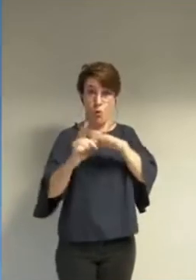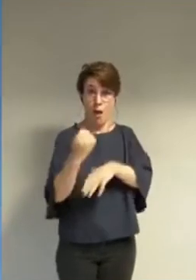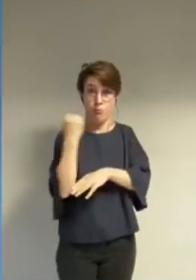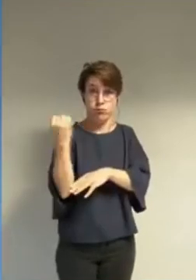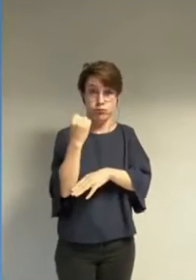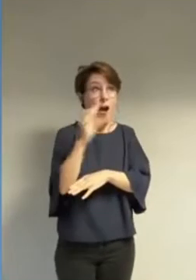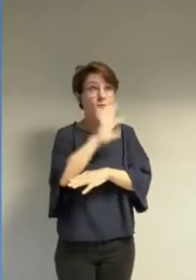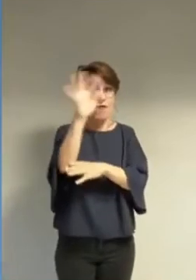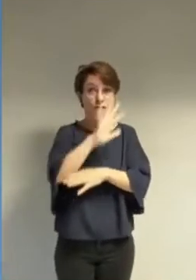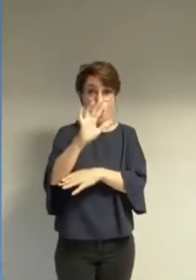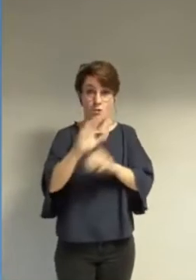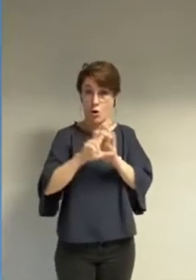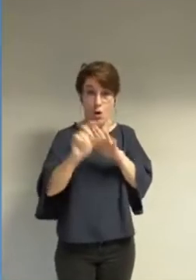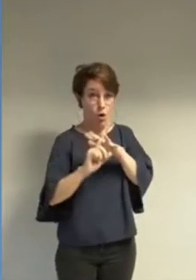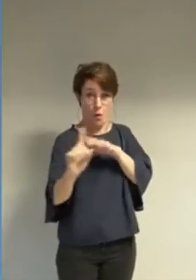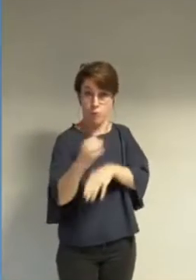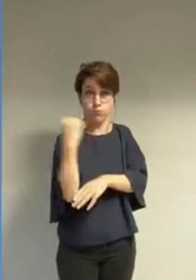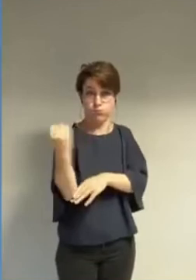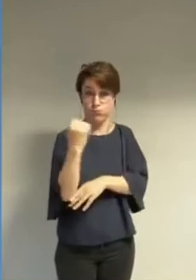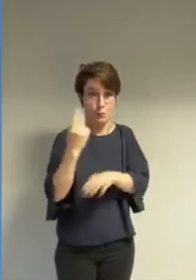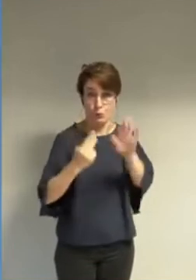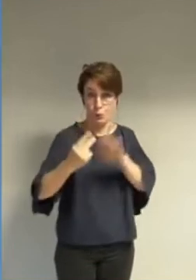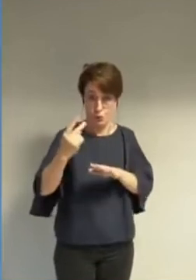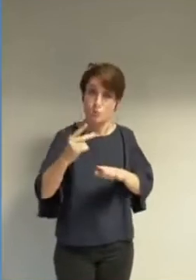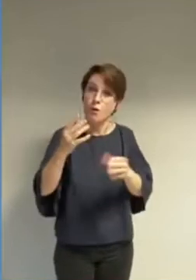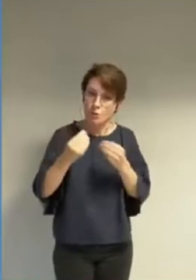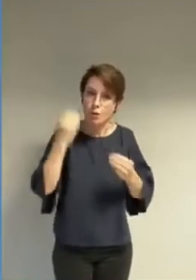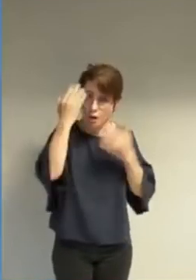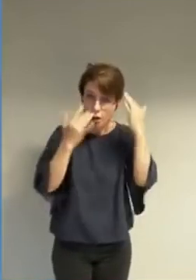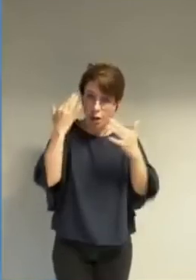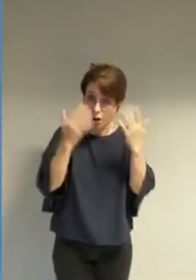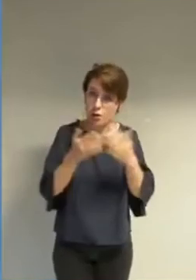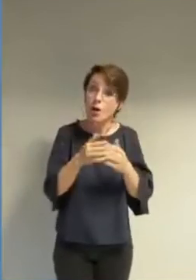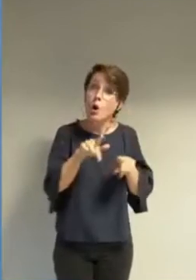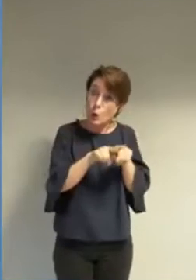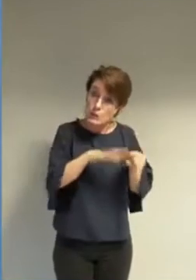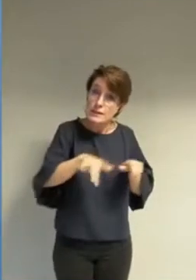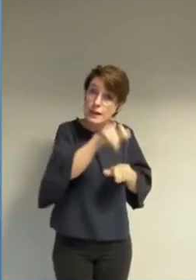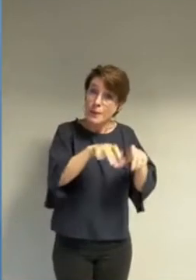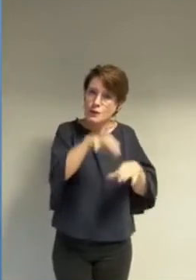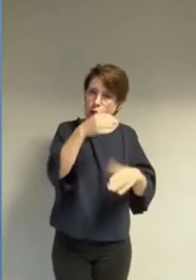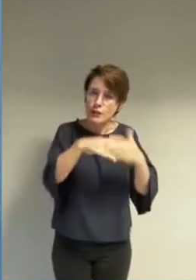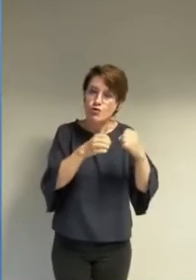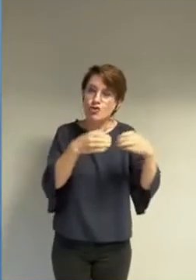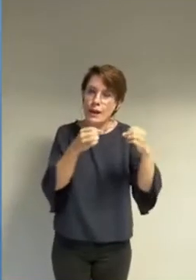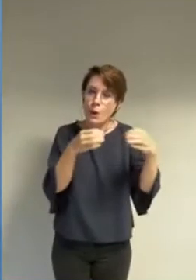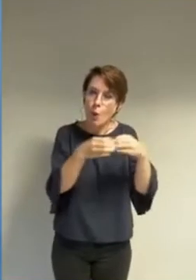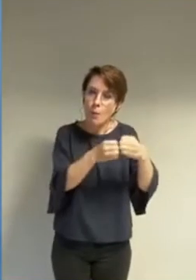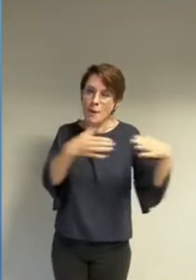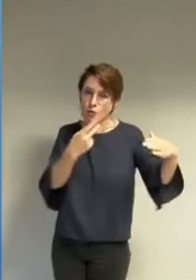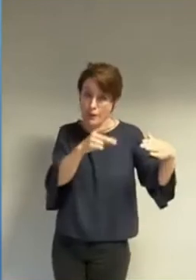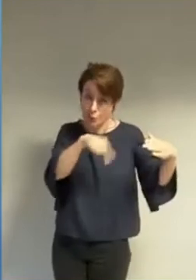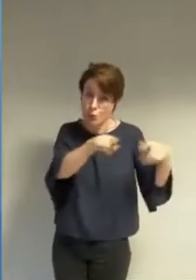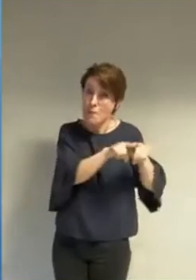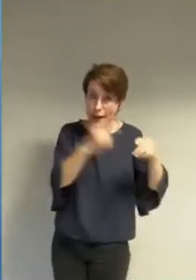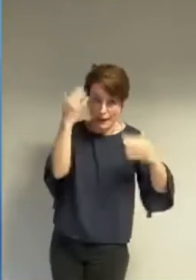Nous nous en inquiétons. Des élus de votre majorité ont communiqué qu'ils s'en inquiétaient aussi, avec les conséquences que cela va avoir pour